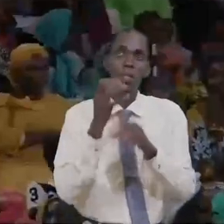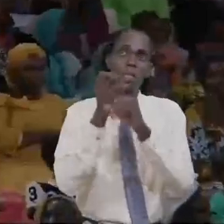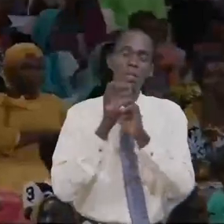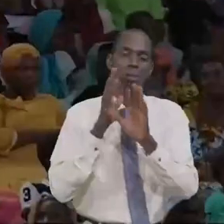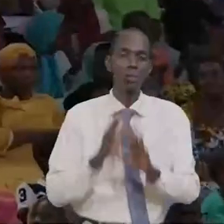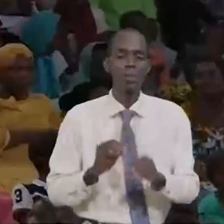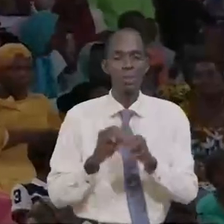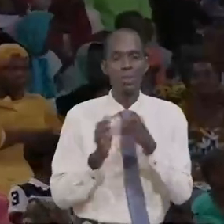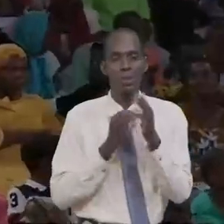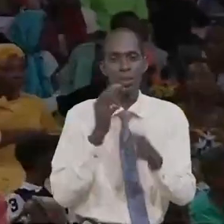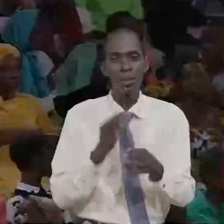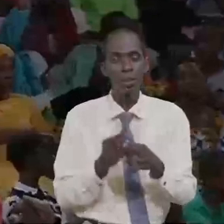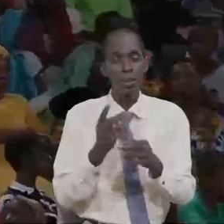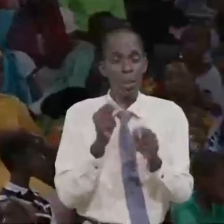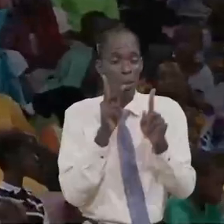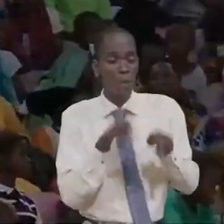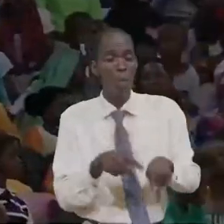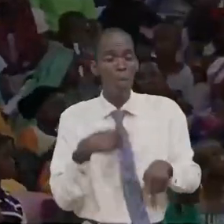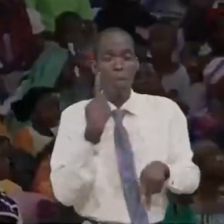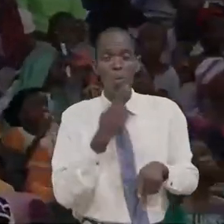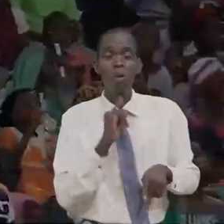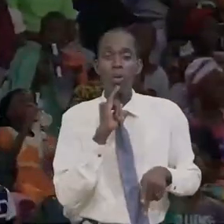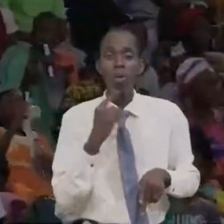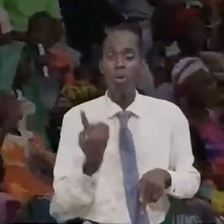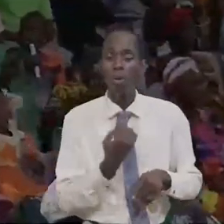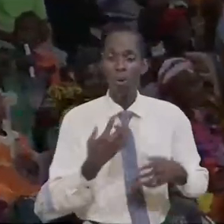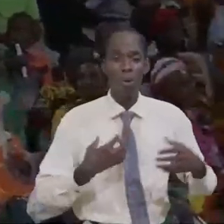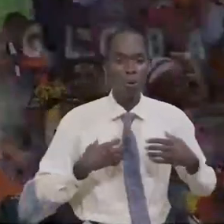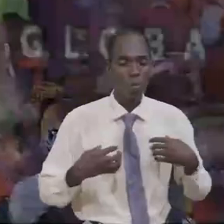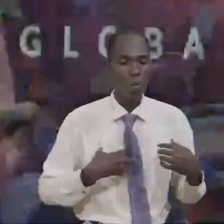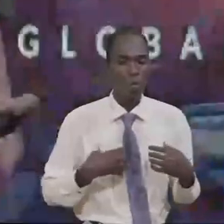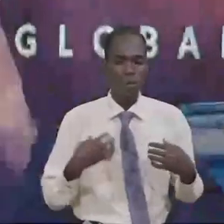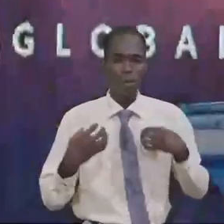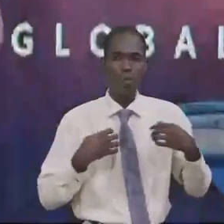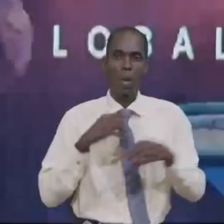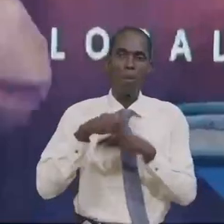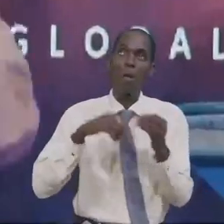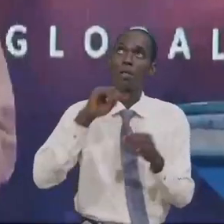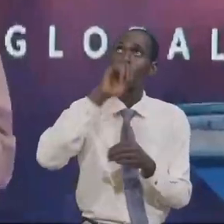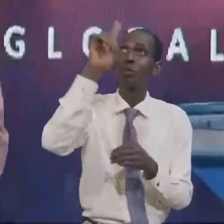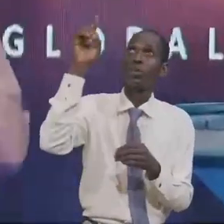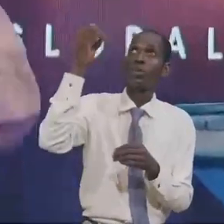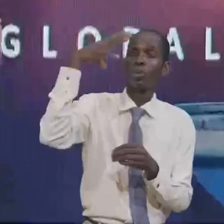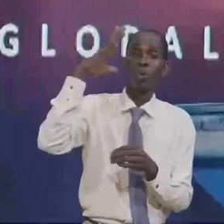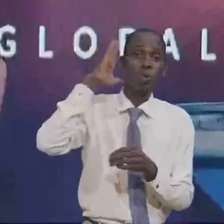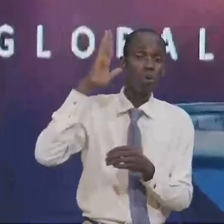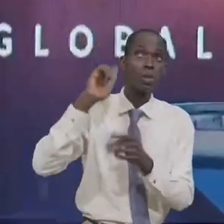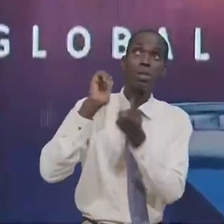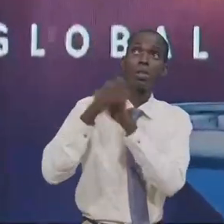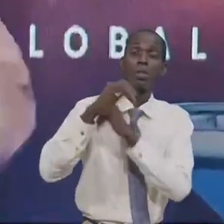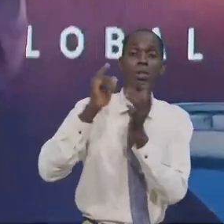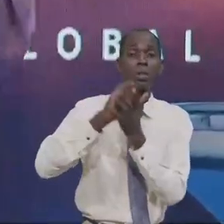qui se plaint tout le temps tout est plein du soleil ça va pas renvoyer le soleil pourquoi ne pas évoluer